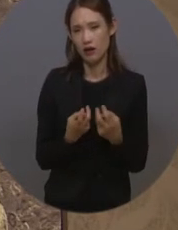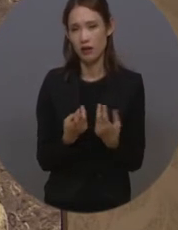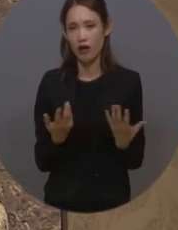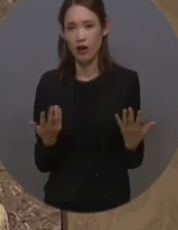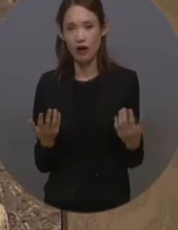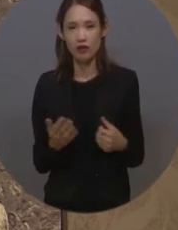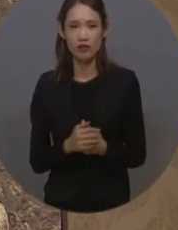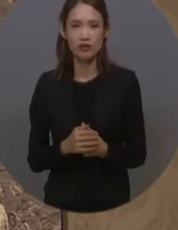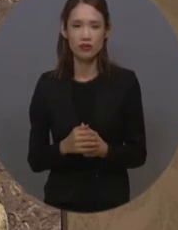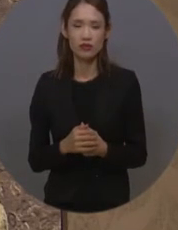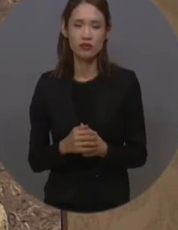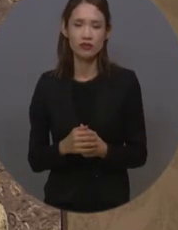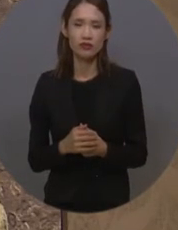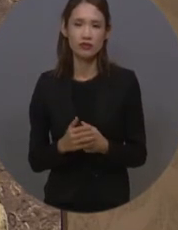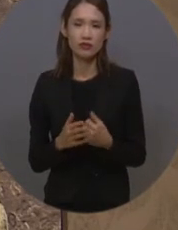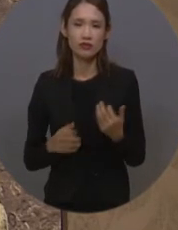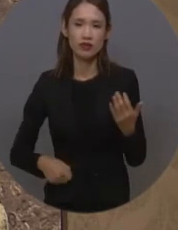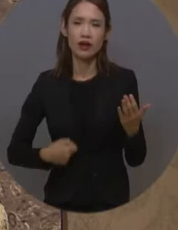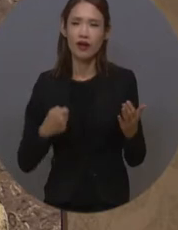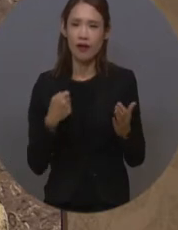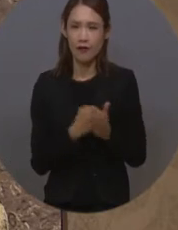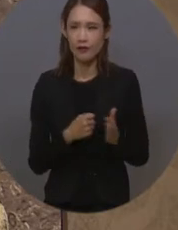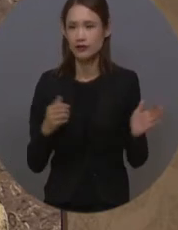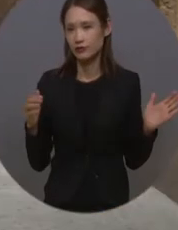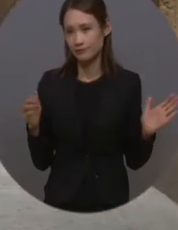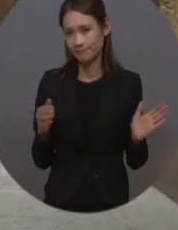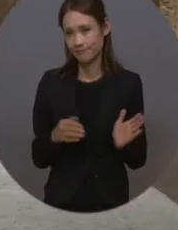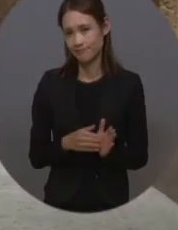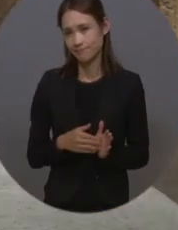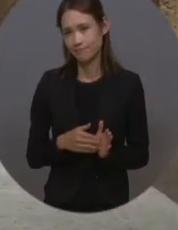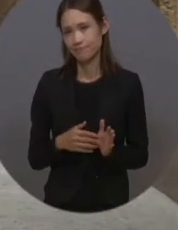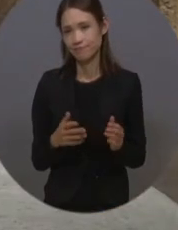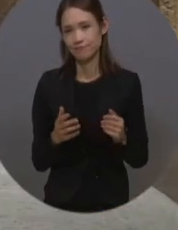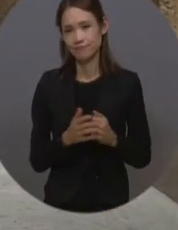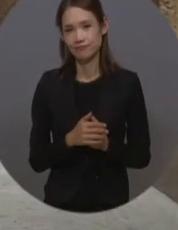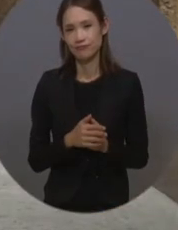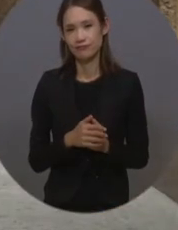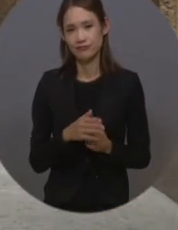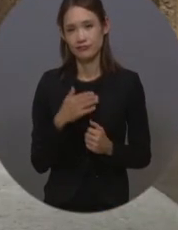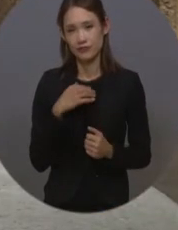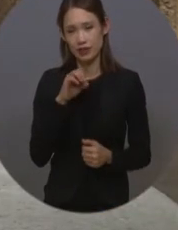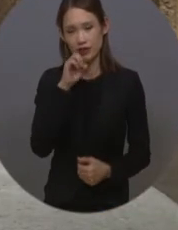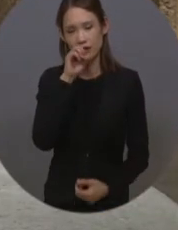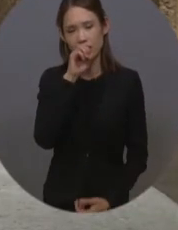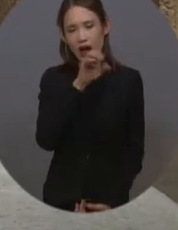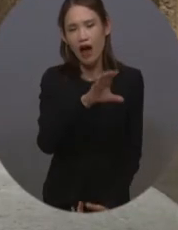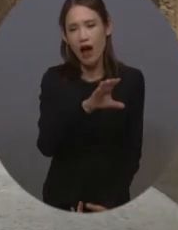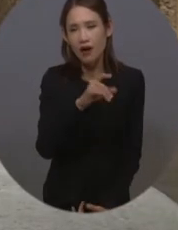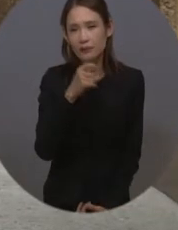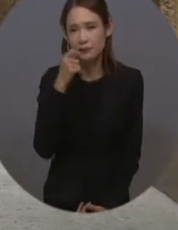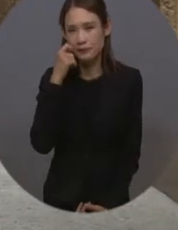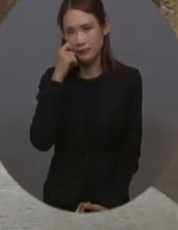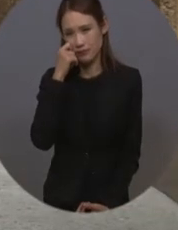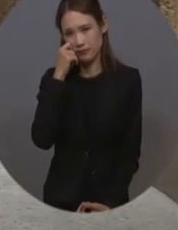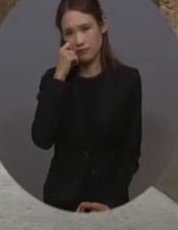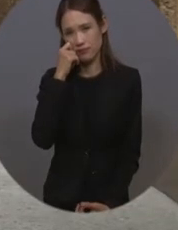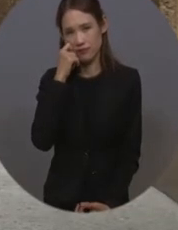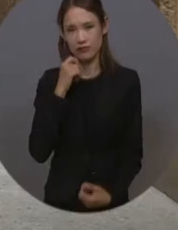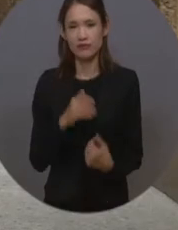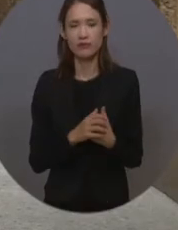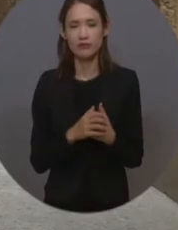그래서 결단을 내린 거죠. 근데 말을 참 못하겠더라고요, 그분들에게. 그쵸. 그래서 한참